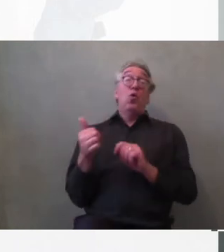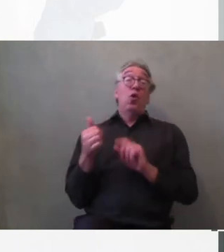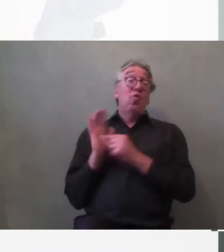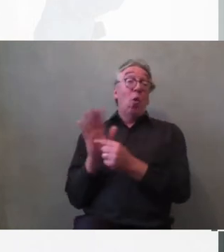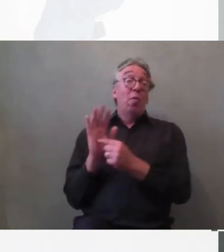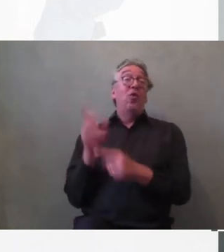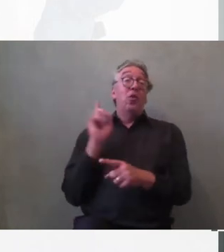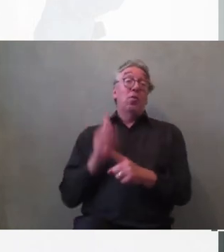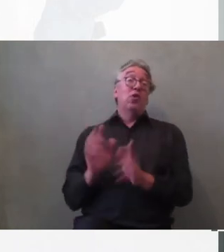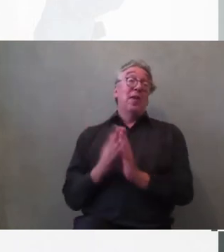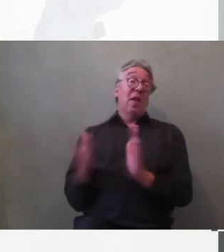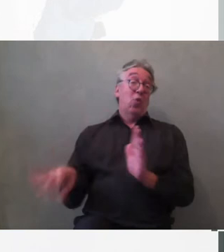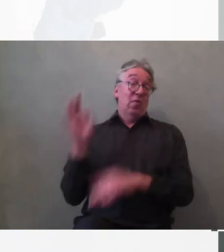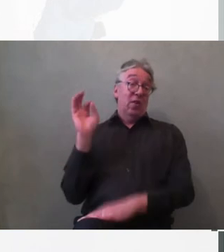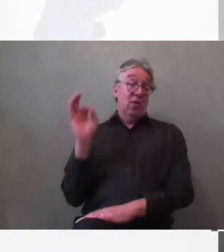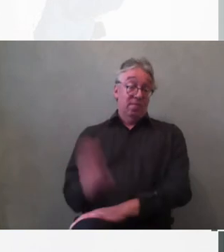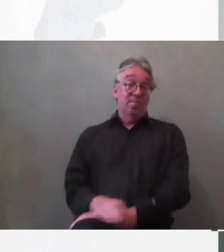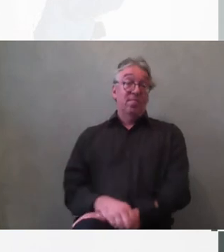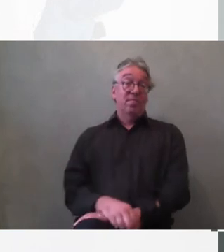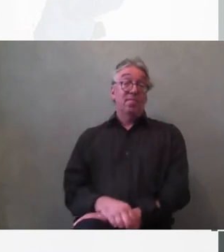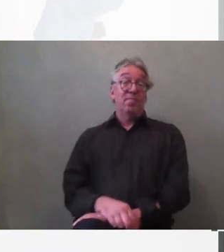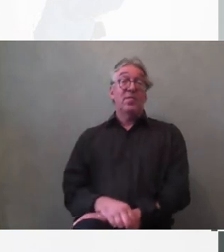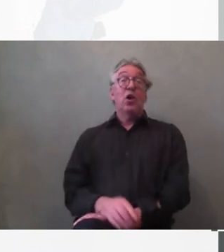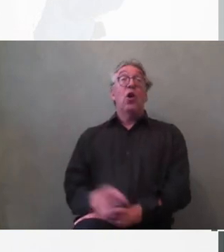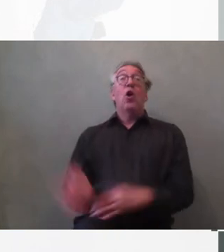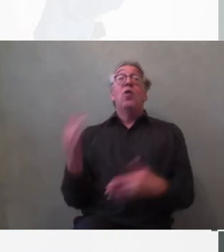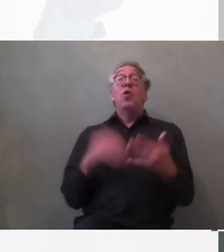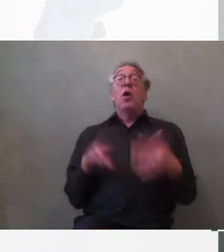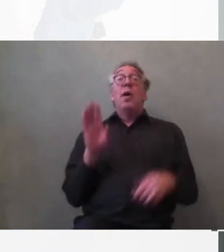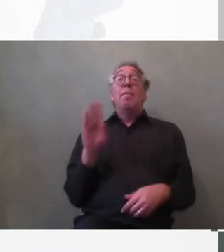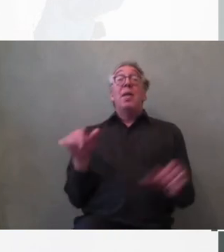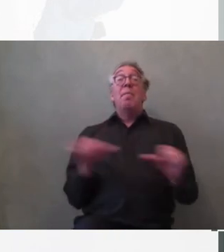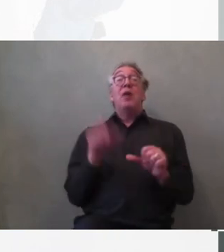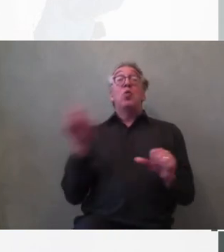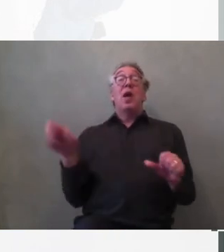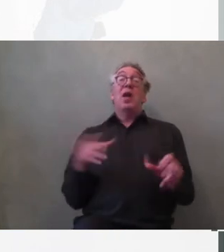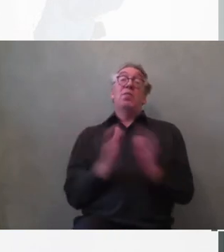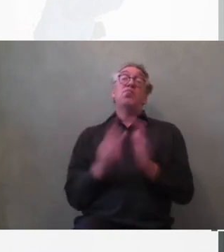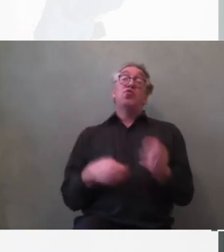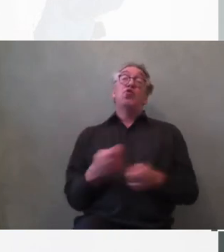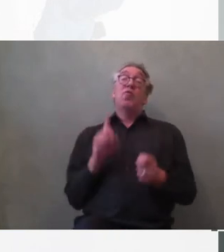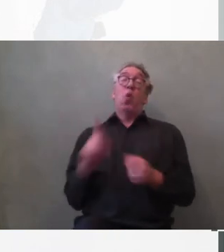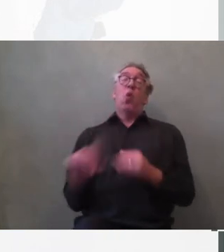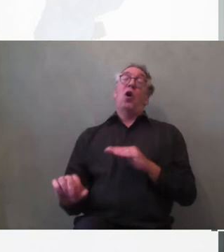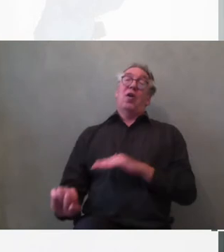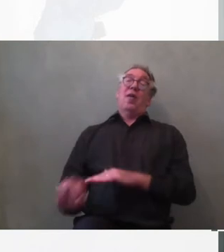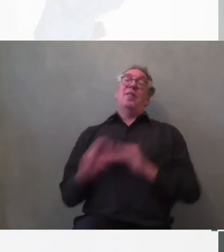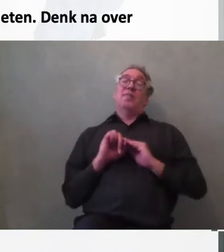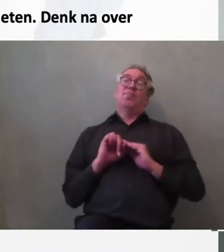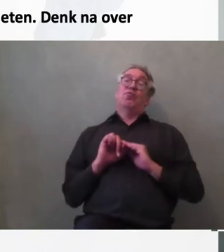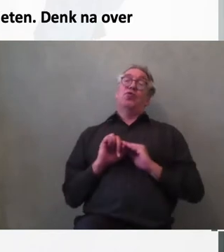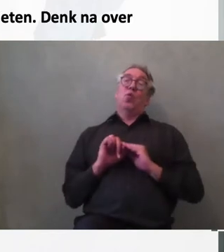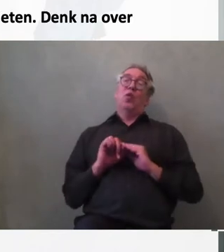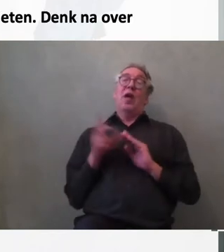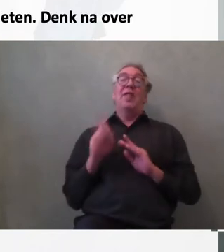helpen. De P van personeel, zorg voor draagvlak en binnen de organisatie en representatie van de